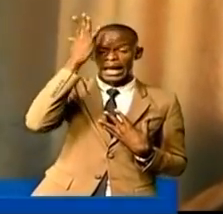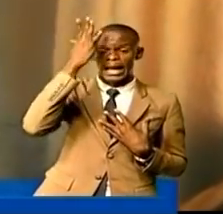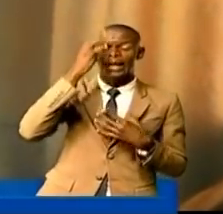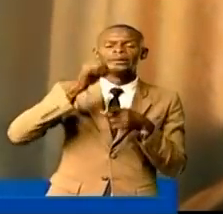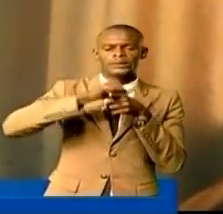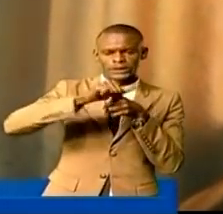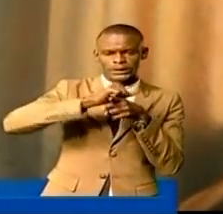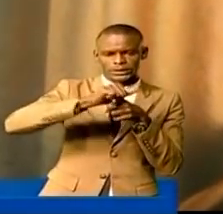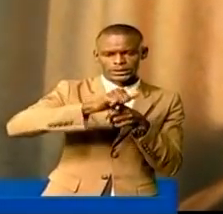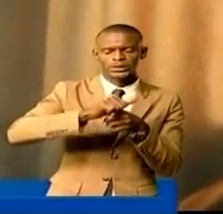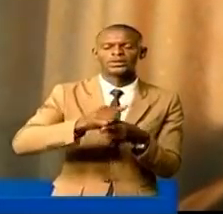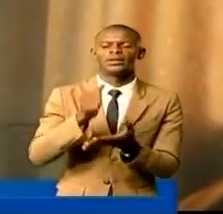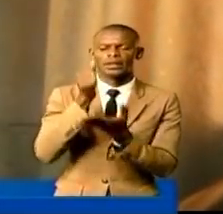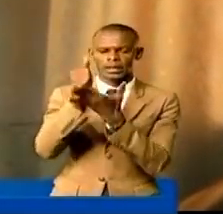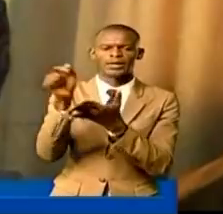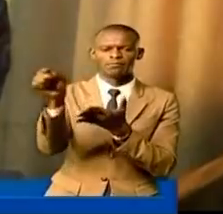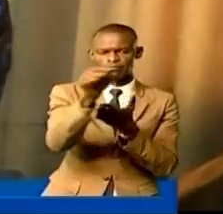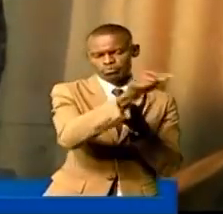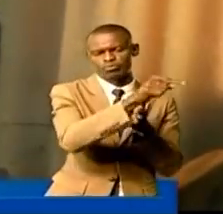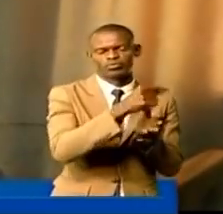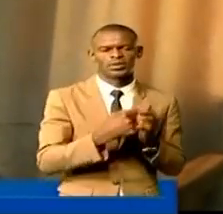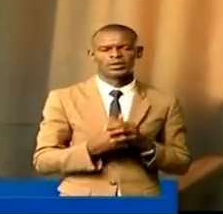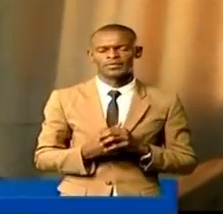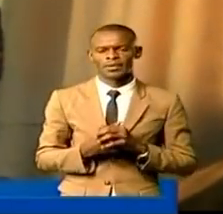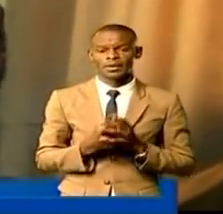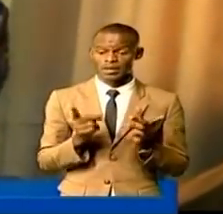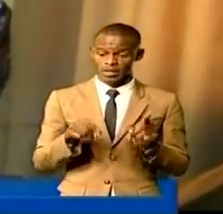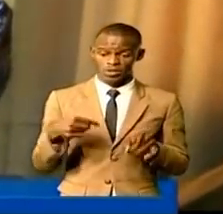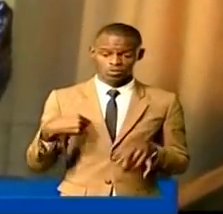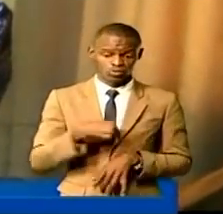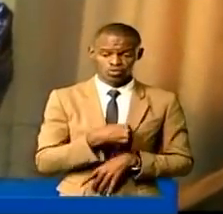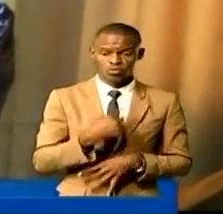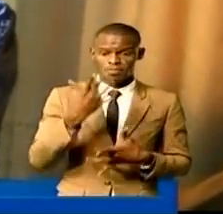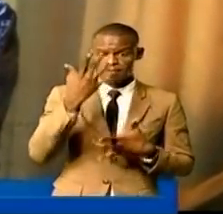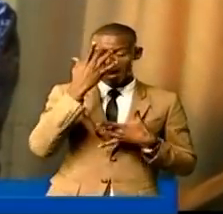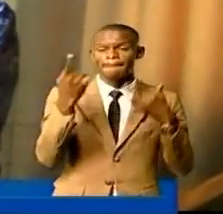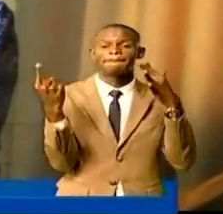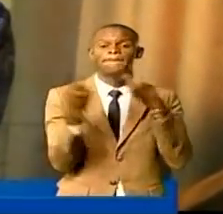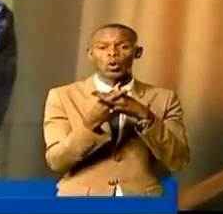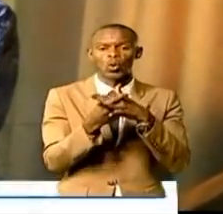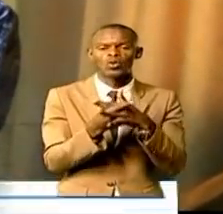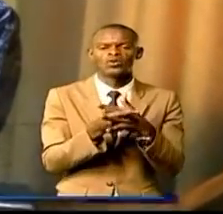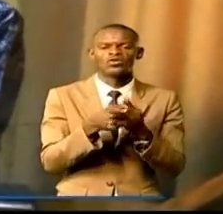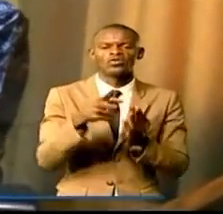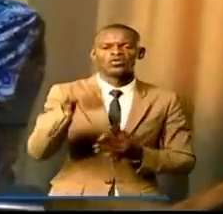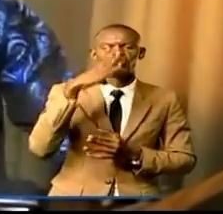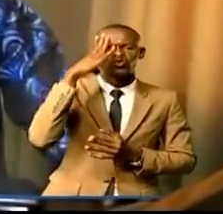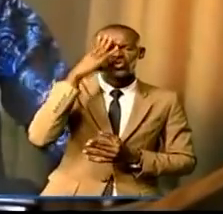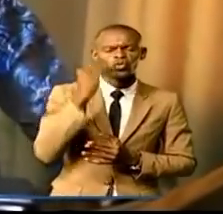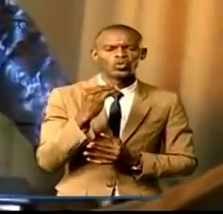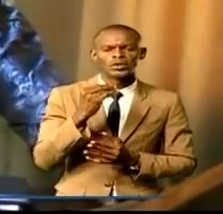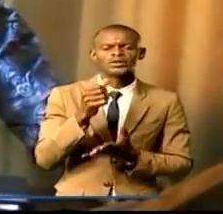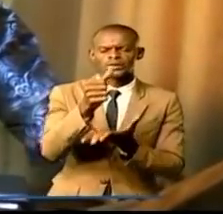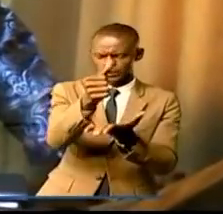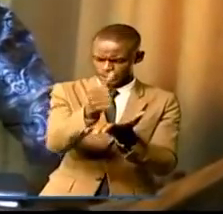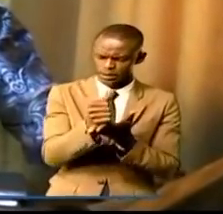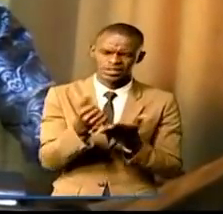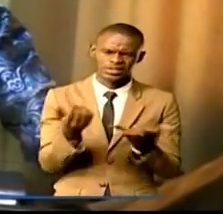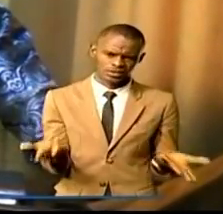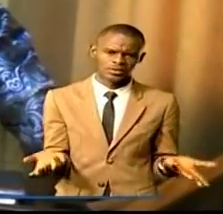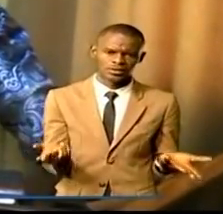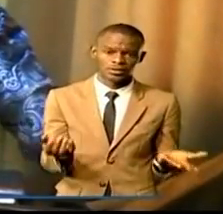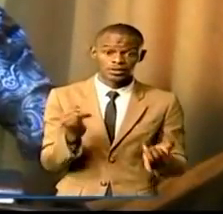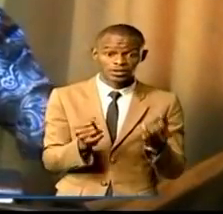ici. Quand nous tombons malades, ne manquez pas aussi de nous contacter. Si vous avez